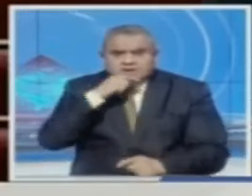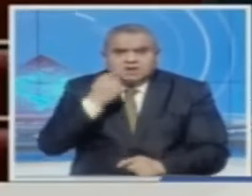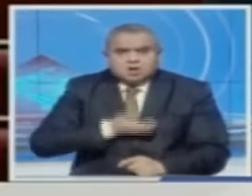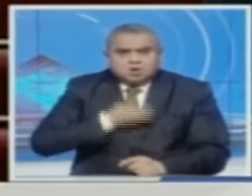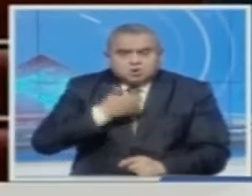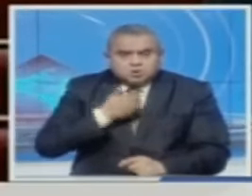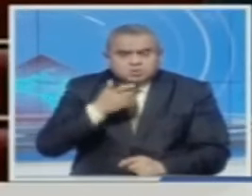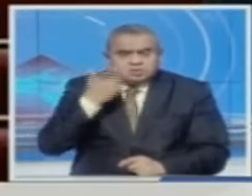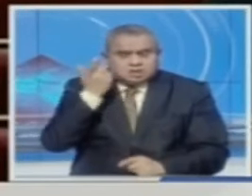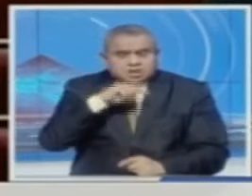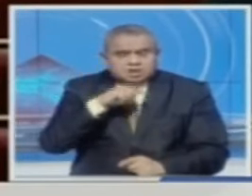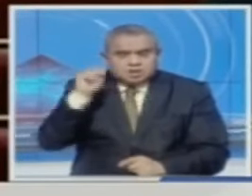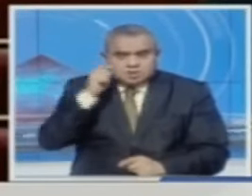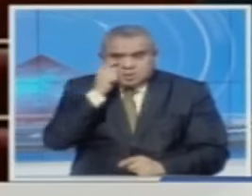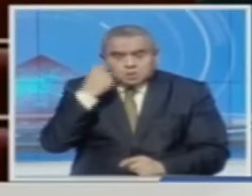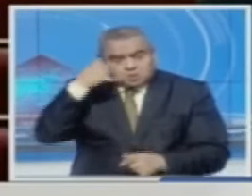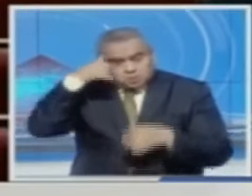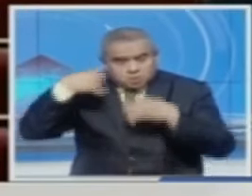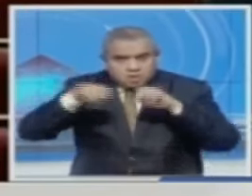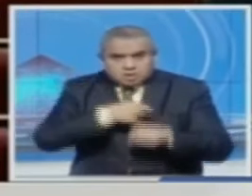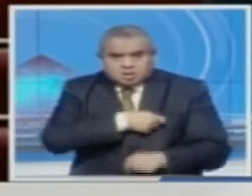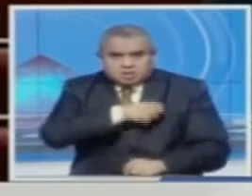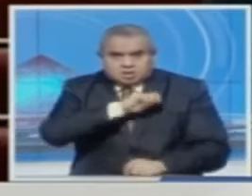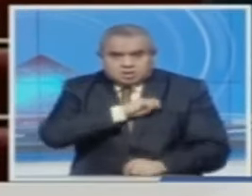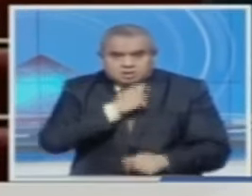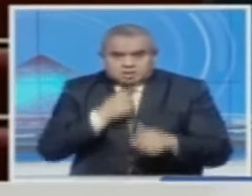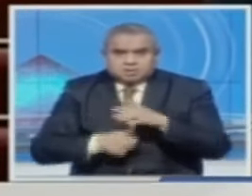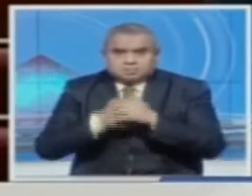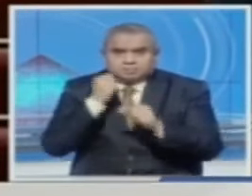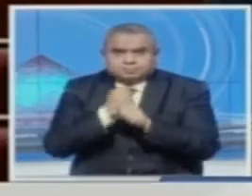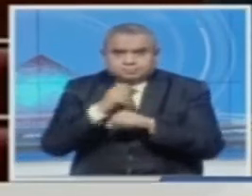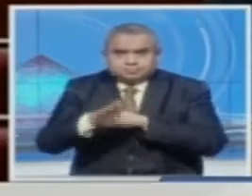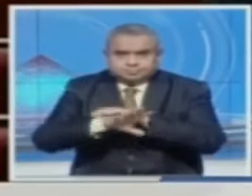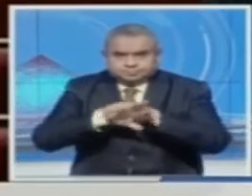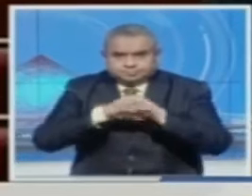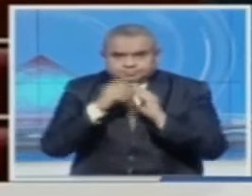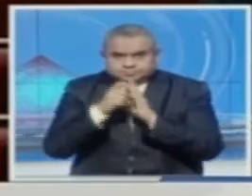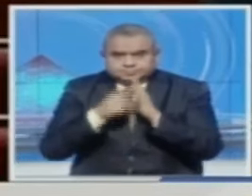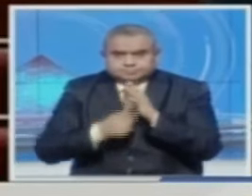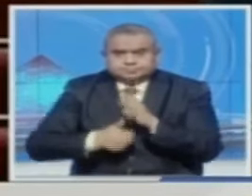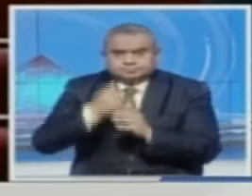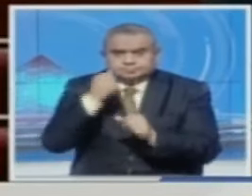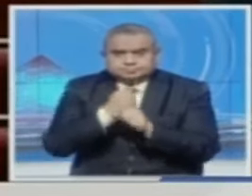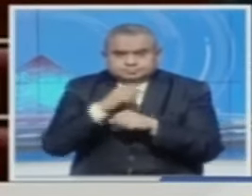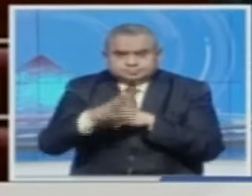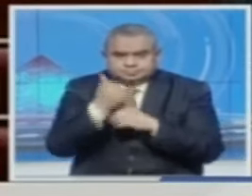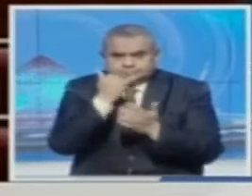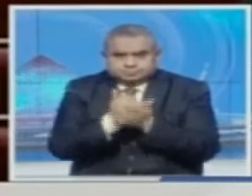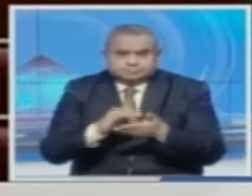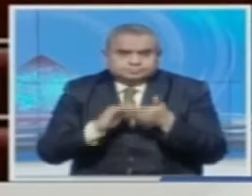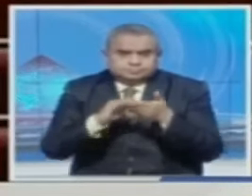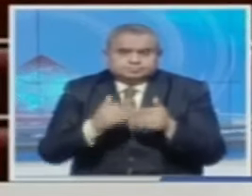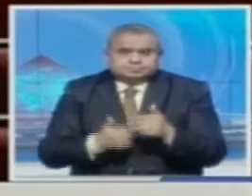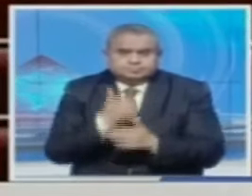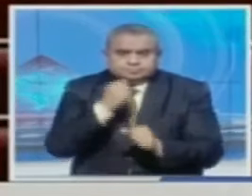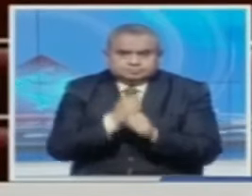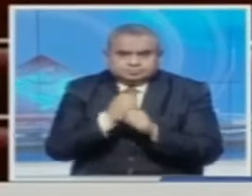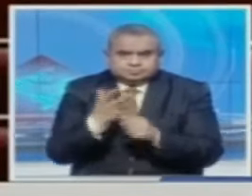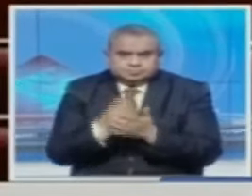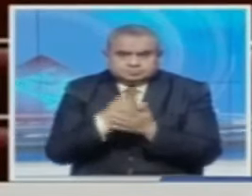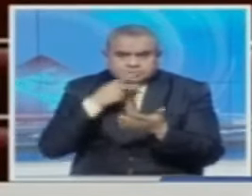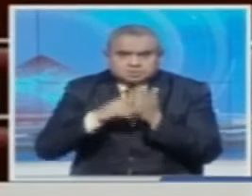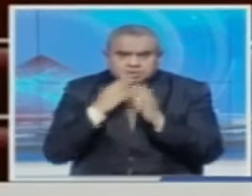الوقت، بالإضافة إلى زيوت الطعام ومواد غذائية أخرى كنا نعتمد فيها بالأساس